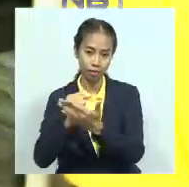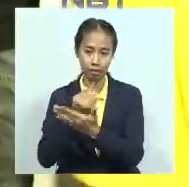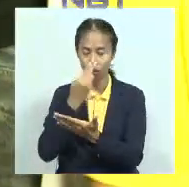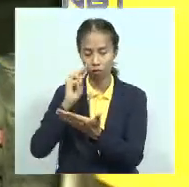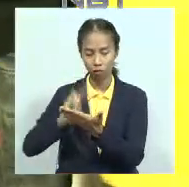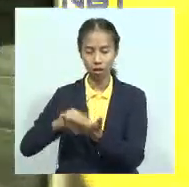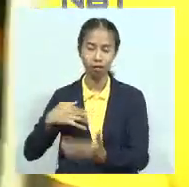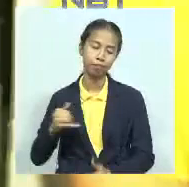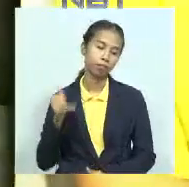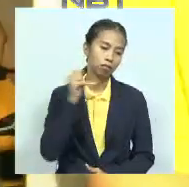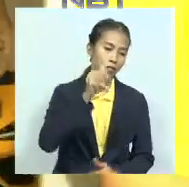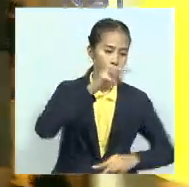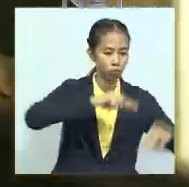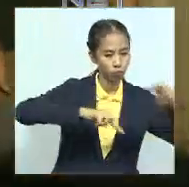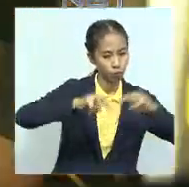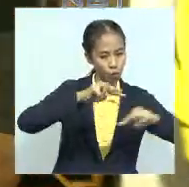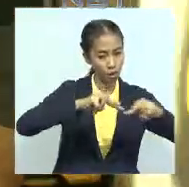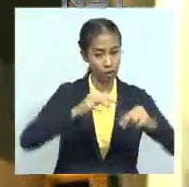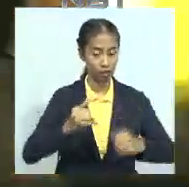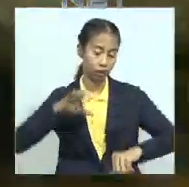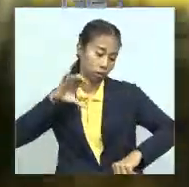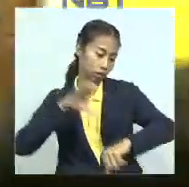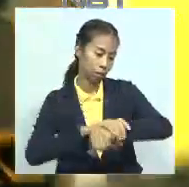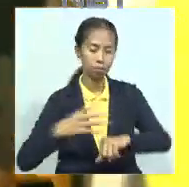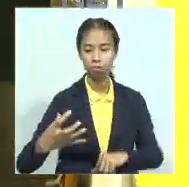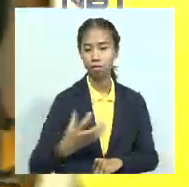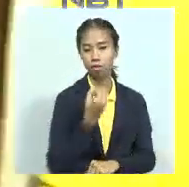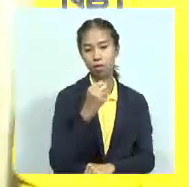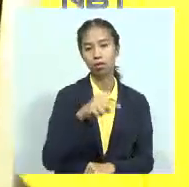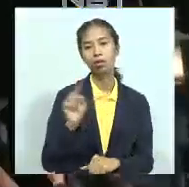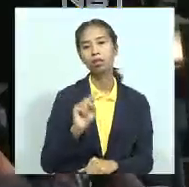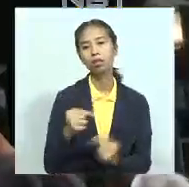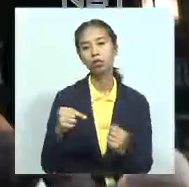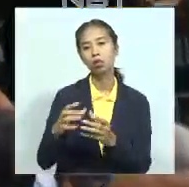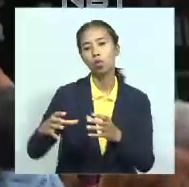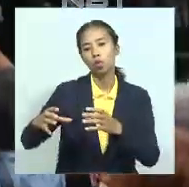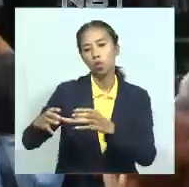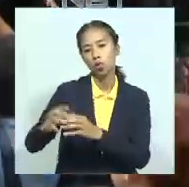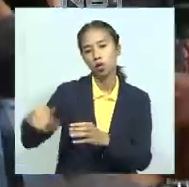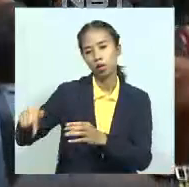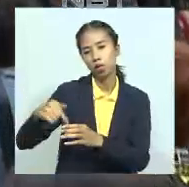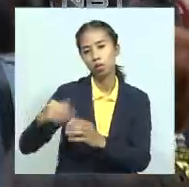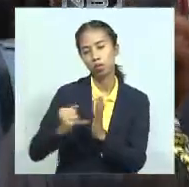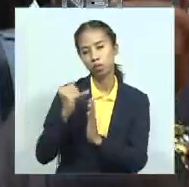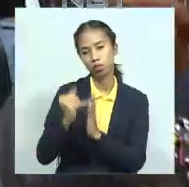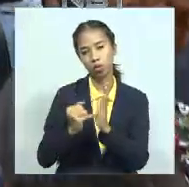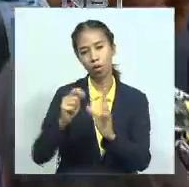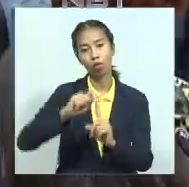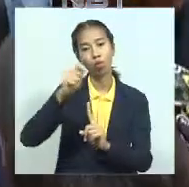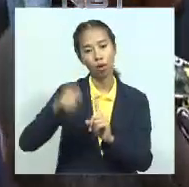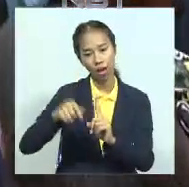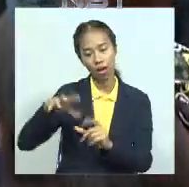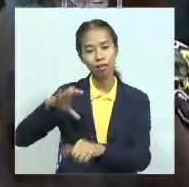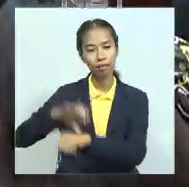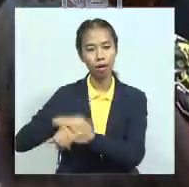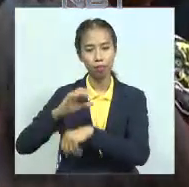ลเข้าไปตรวจค้นบ้านพักการจับกุมและยึดทรัพย์ครั้งนี้ขยายผลจากการจับกุมคดีปาร์ตี้ยาเสพติดในจังหวัดนครราชสีมา